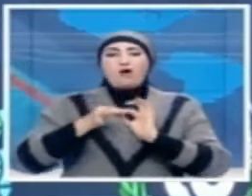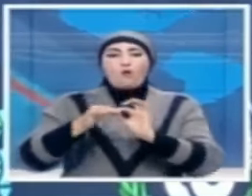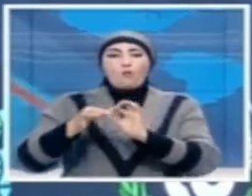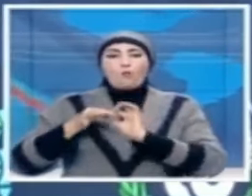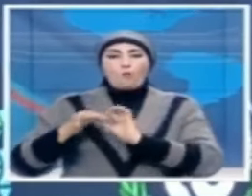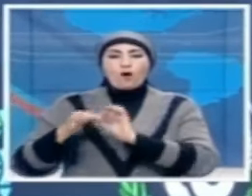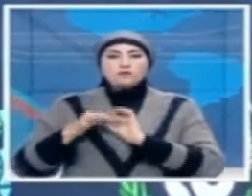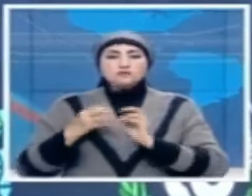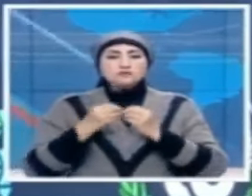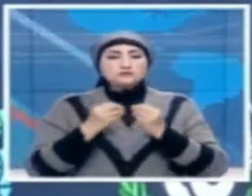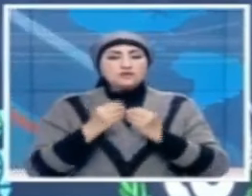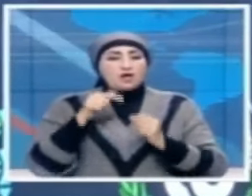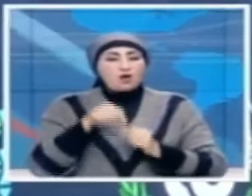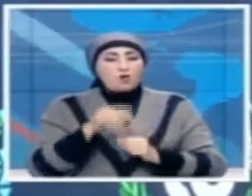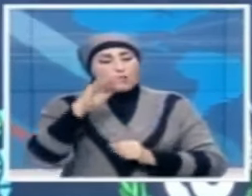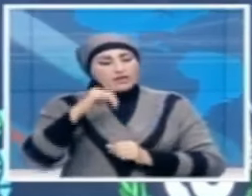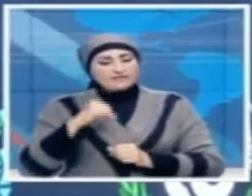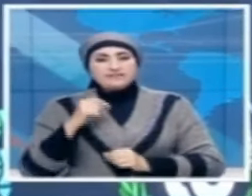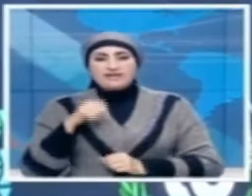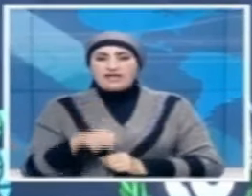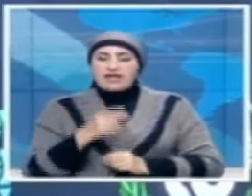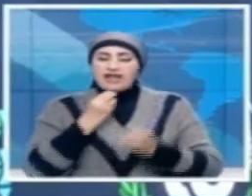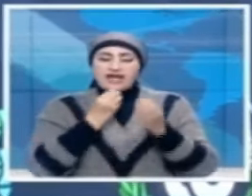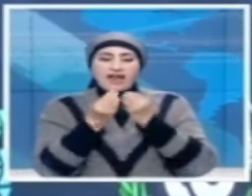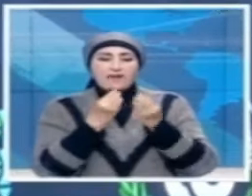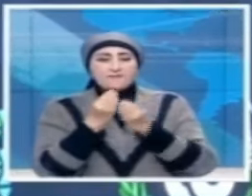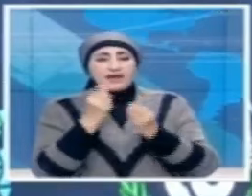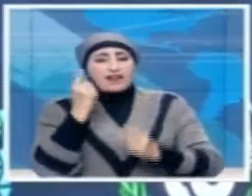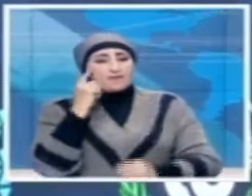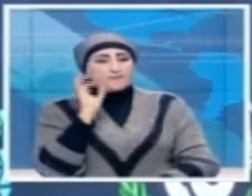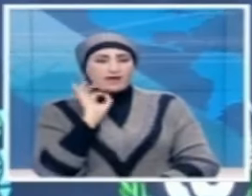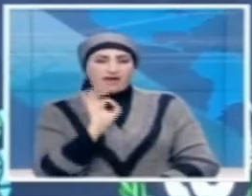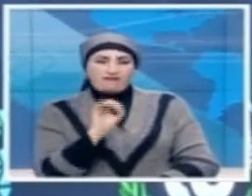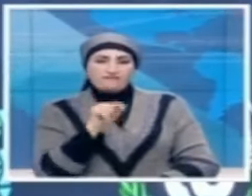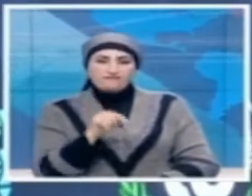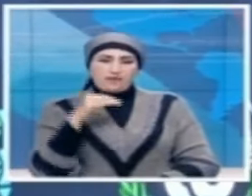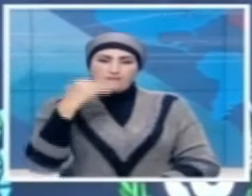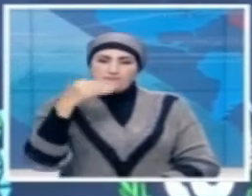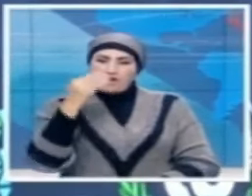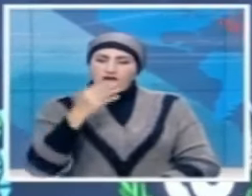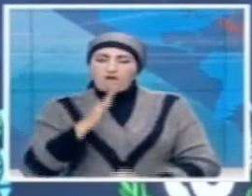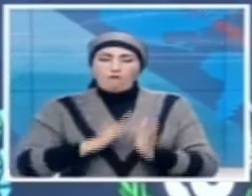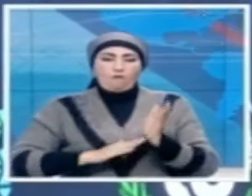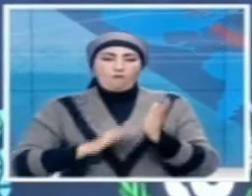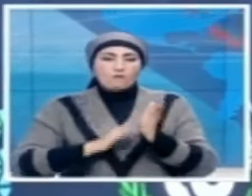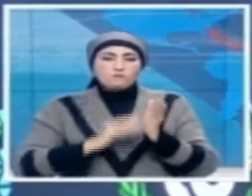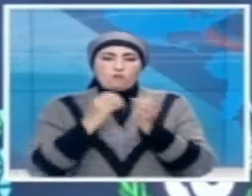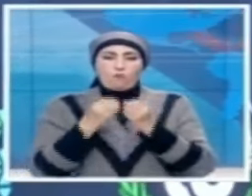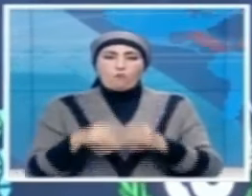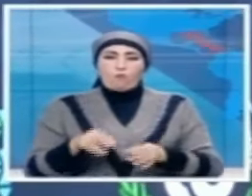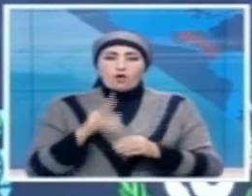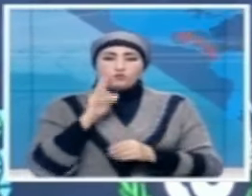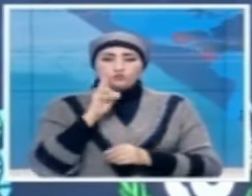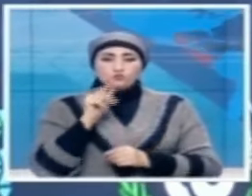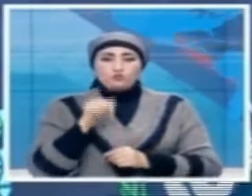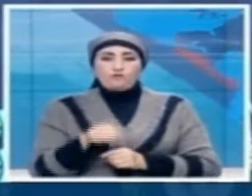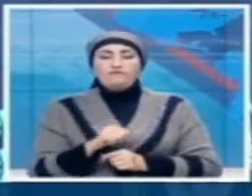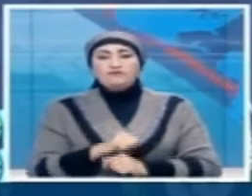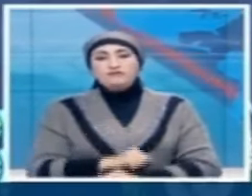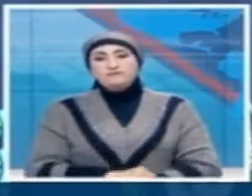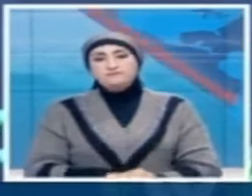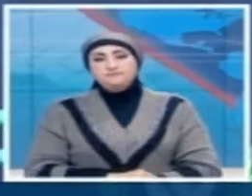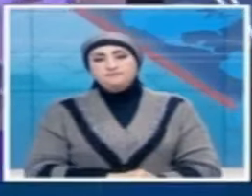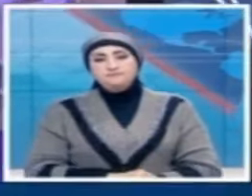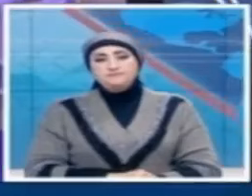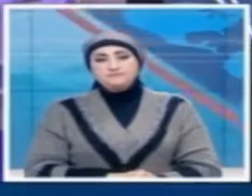من غير ما بيجي للعيادة، بنتكلم معه، بنقدم له خدمة افتراضية بحيث انه العلاج يوصل طبعا لحد ما